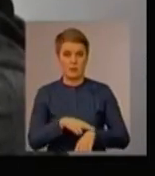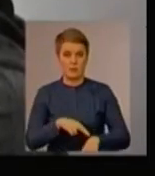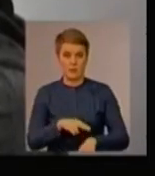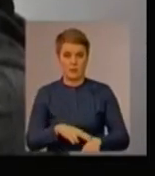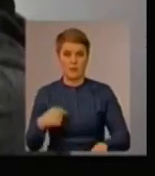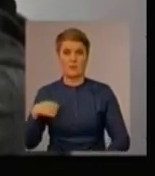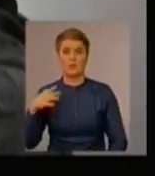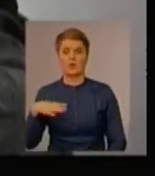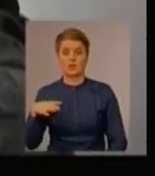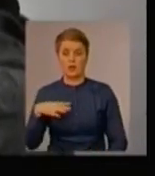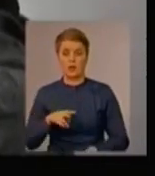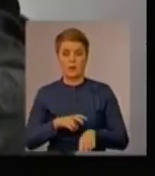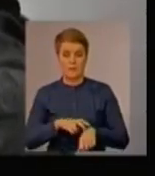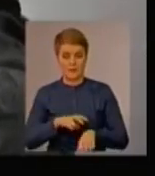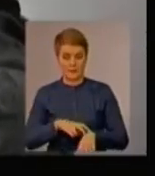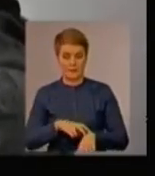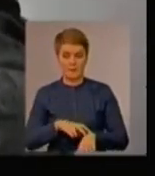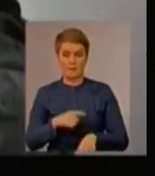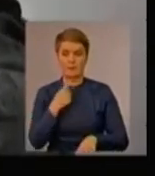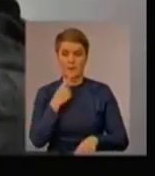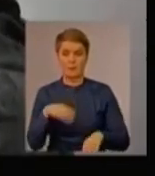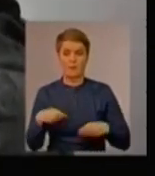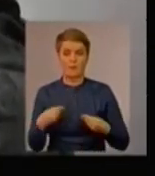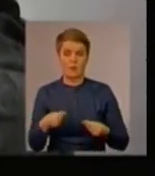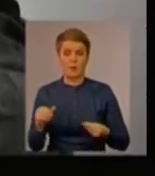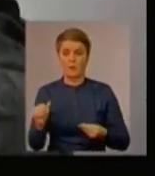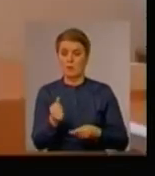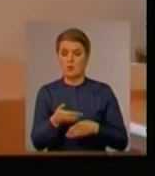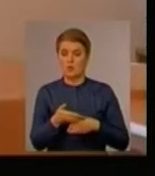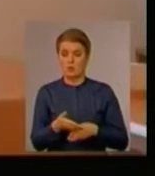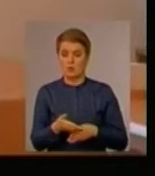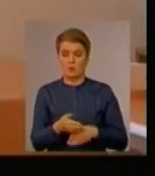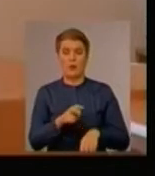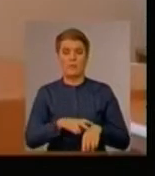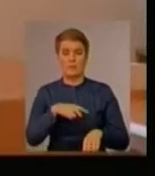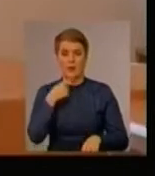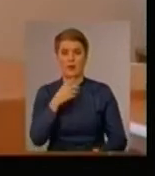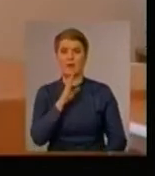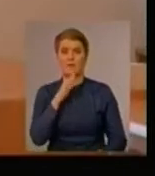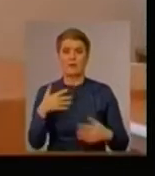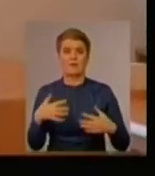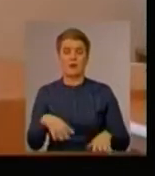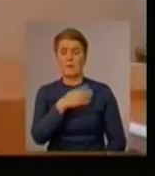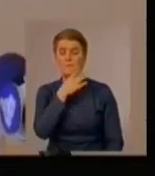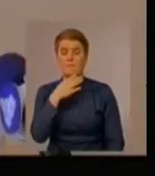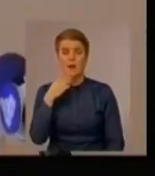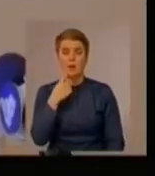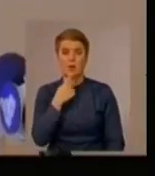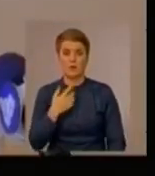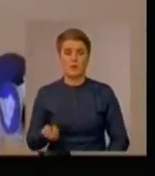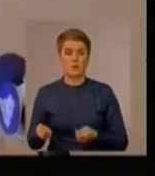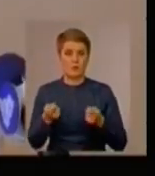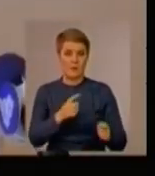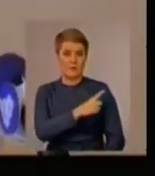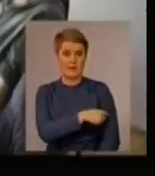чекали медиків, намагалися надати їй першу допомогу. Медики кажуть, дівчина втратила багато крові. Коли доправили її